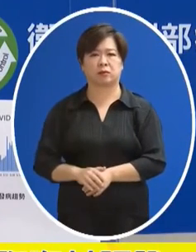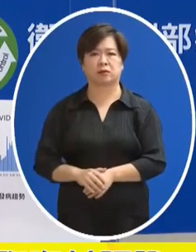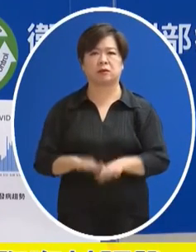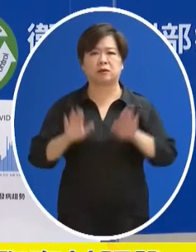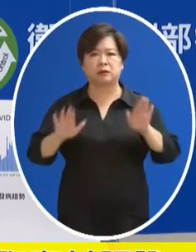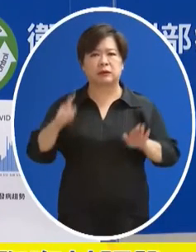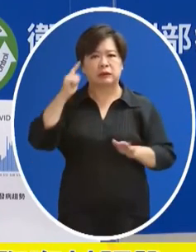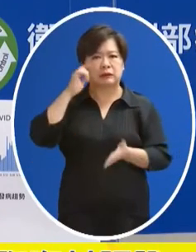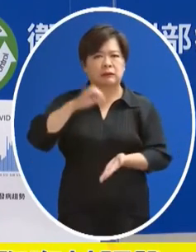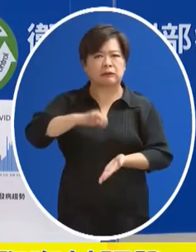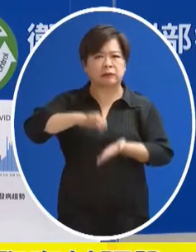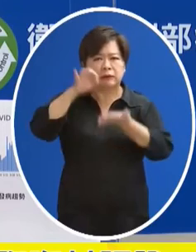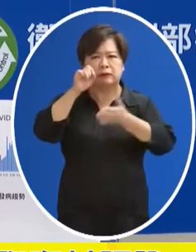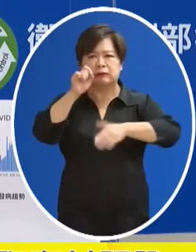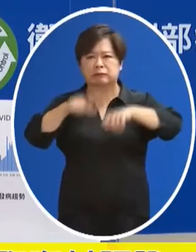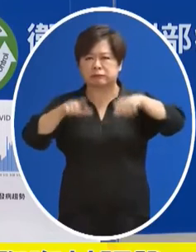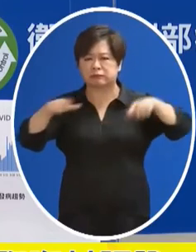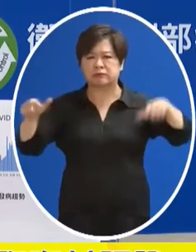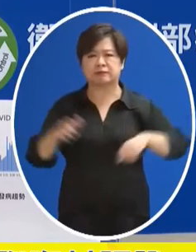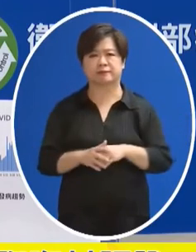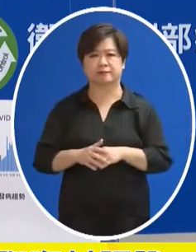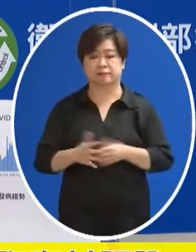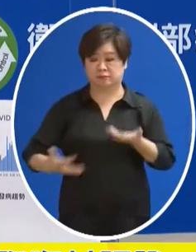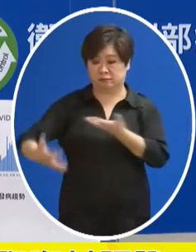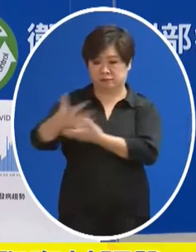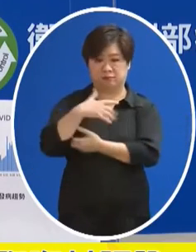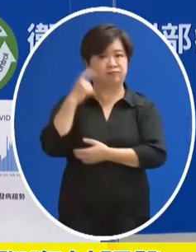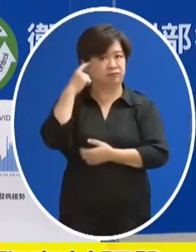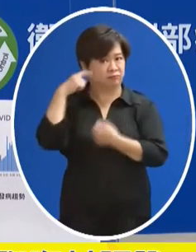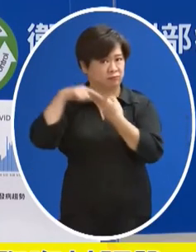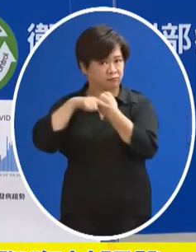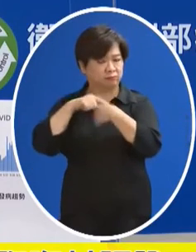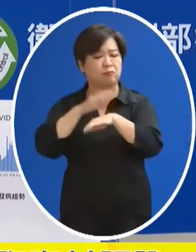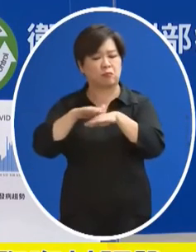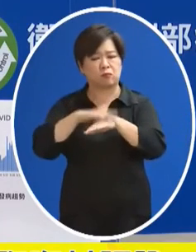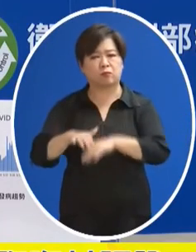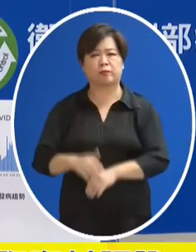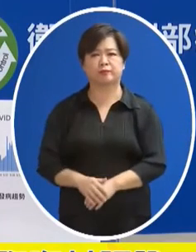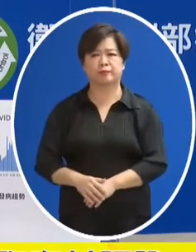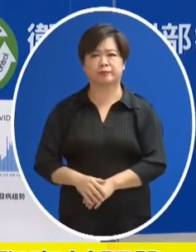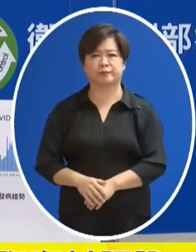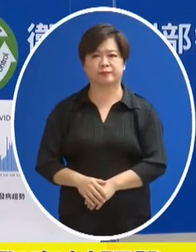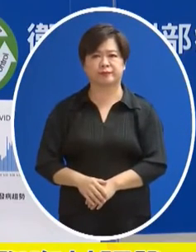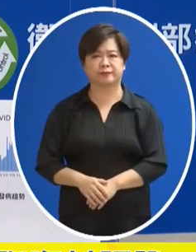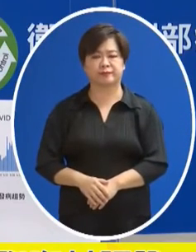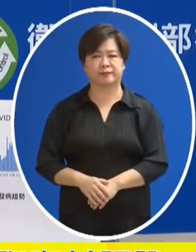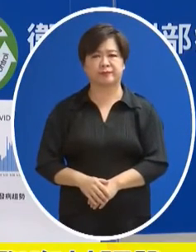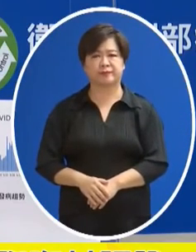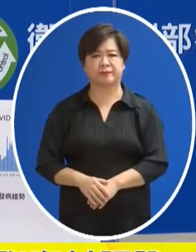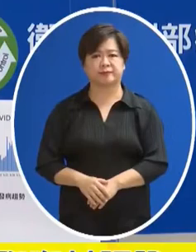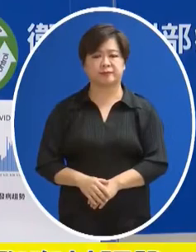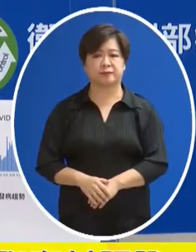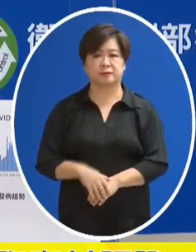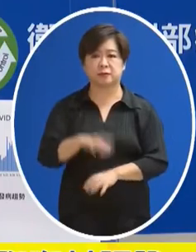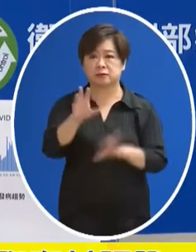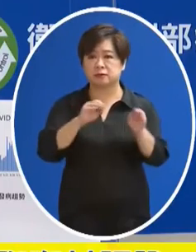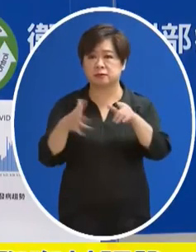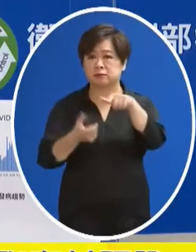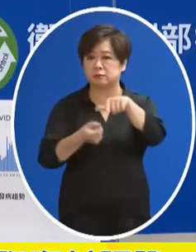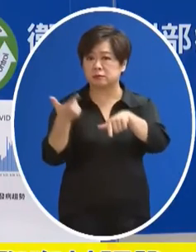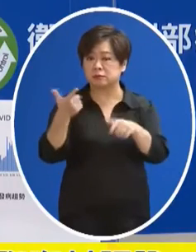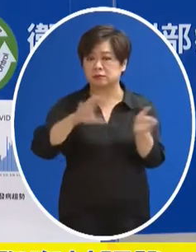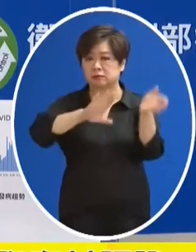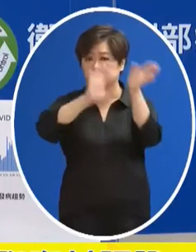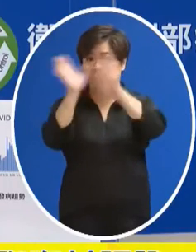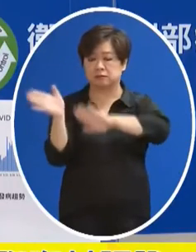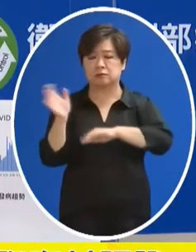不同的意见，那我们都能够综合的来考虑。那至于在哈相关的资料的公告，哈，